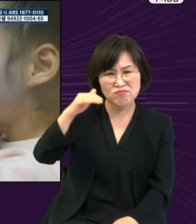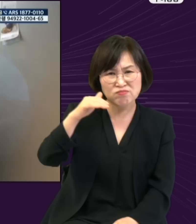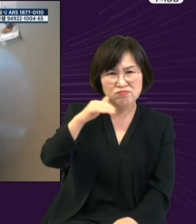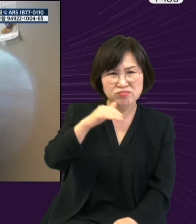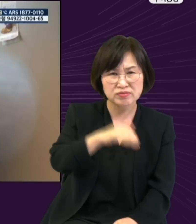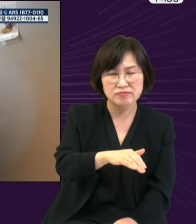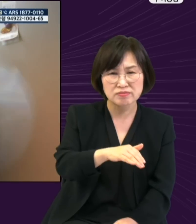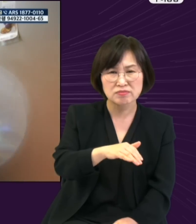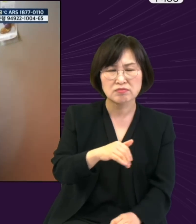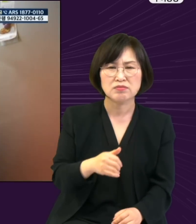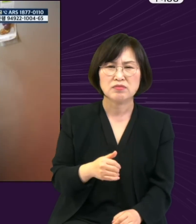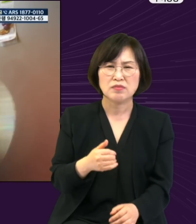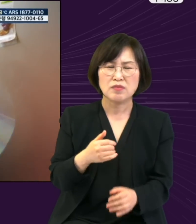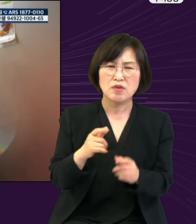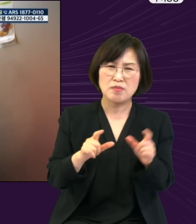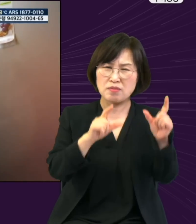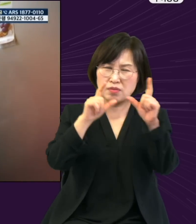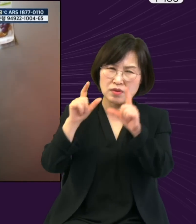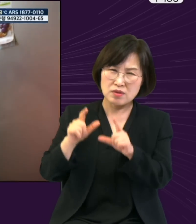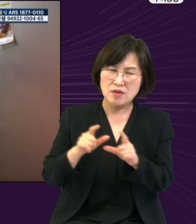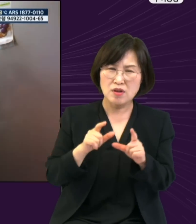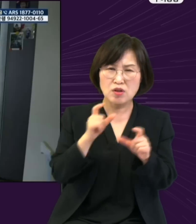것들이 쉽지 않아졌습니다.